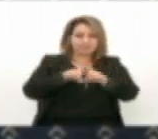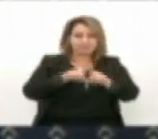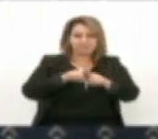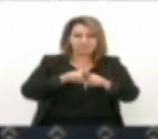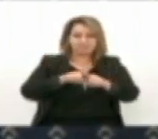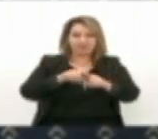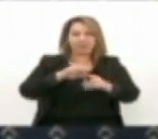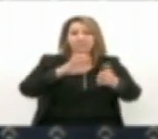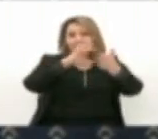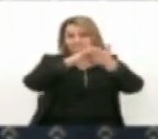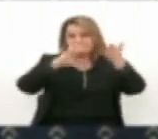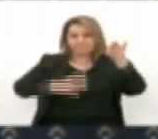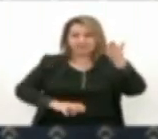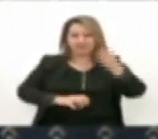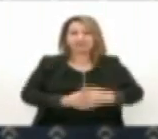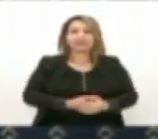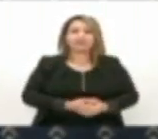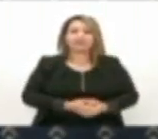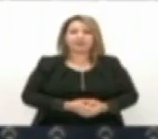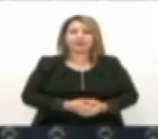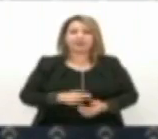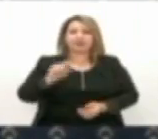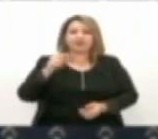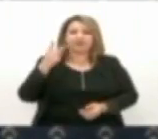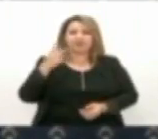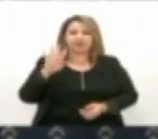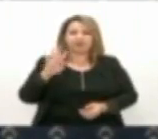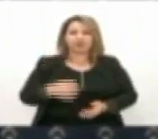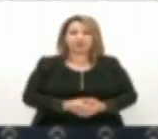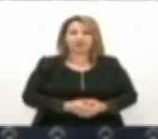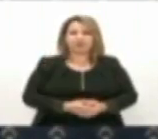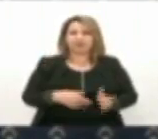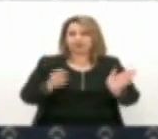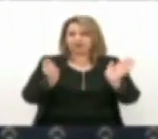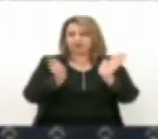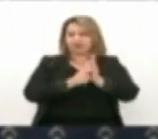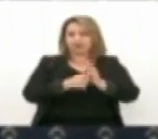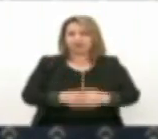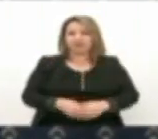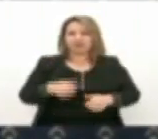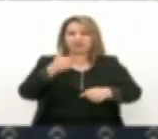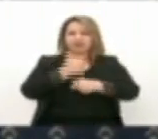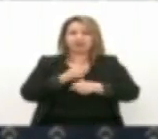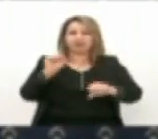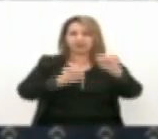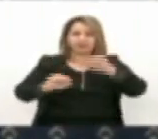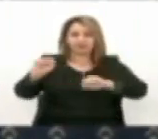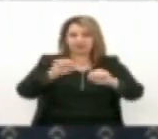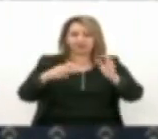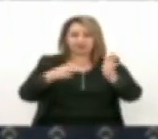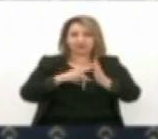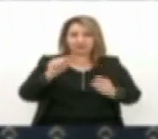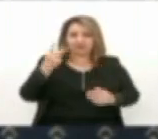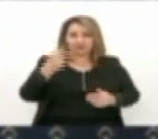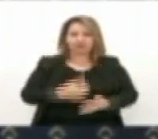الانتخابية. بناء على الإحالة رقم 28/2022 مؤرخة في 11 سبتمبر من سنة